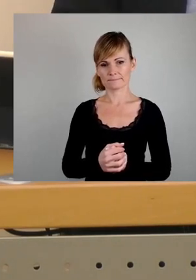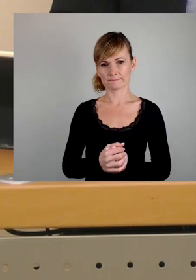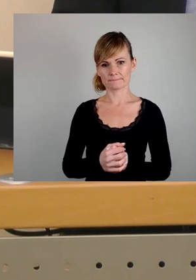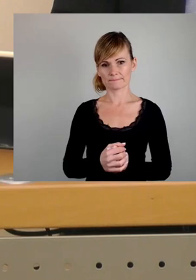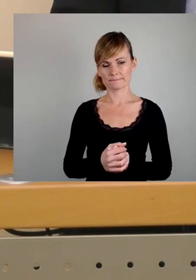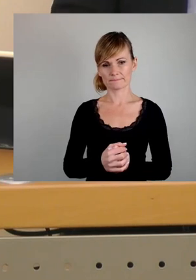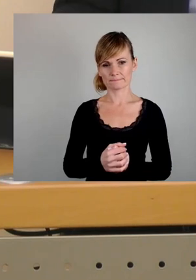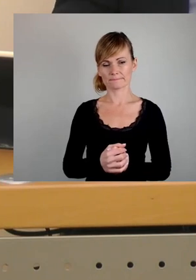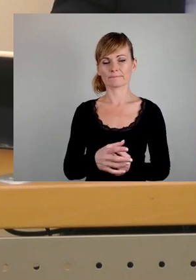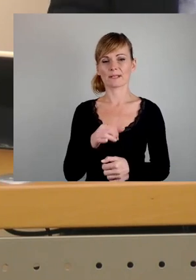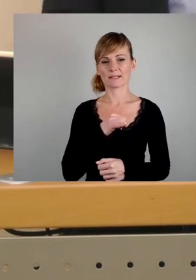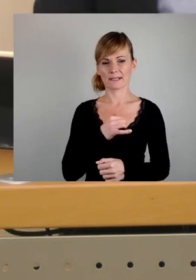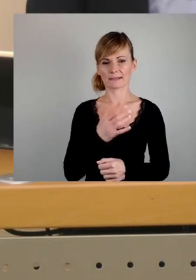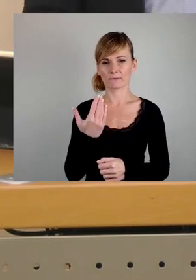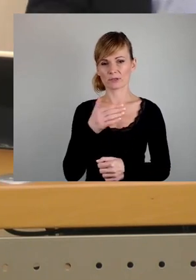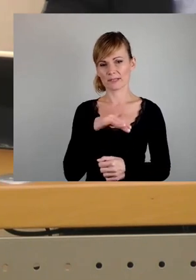Jugendlichen